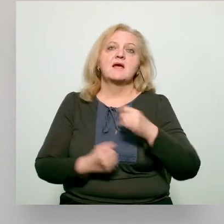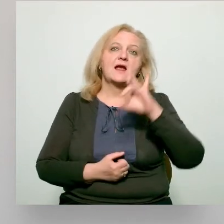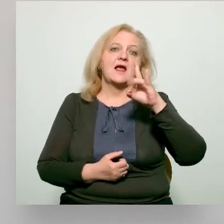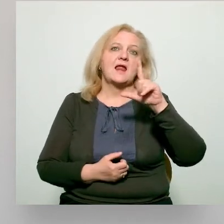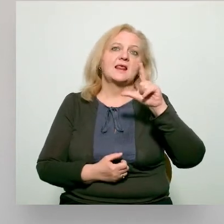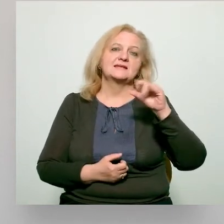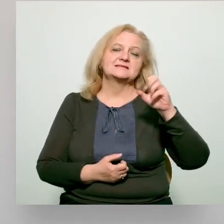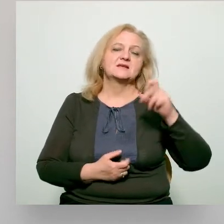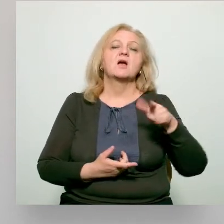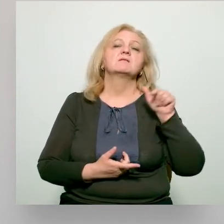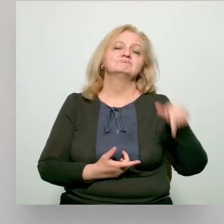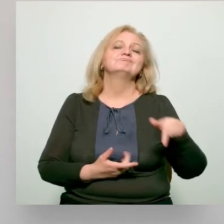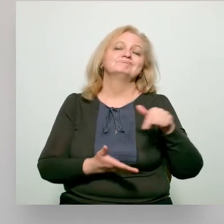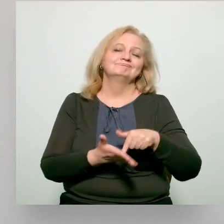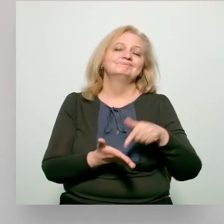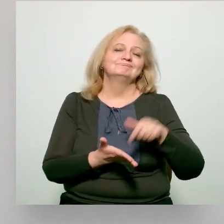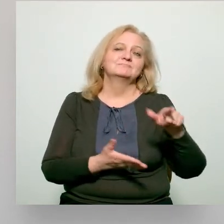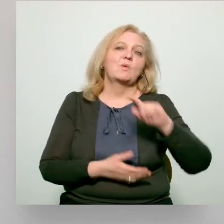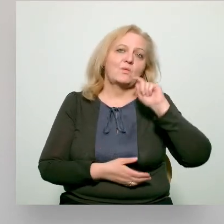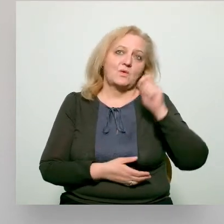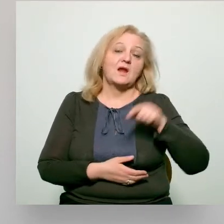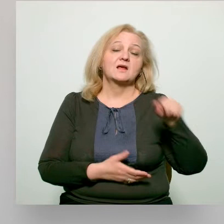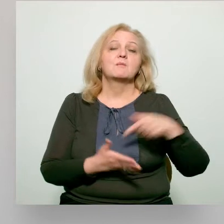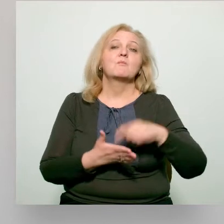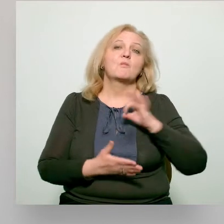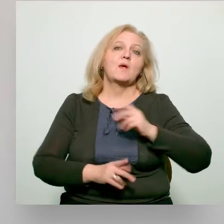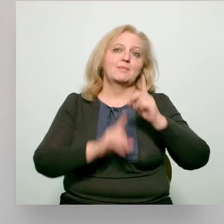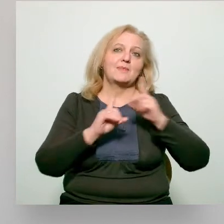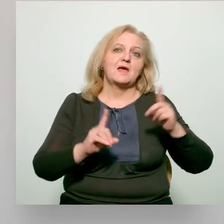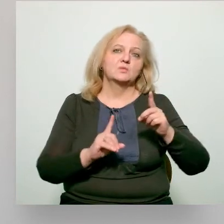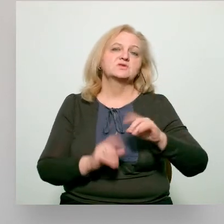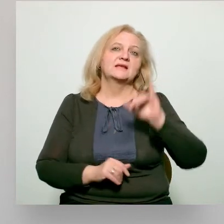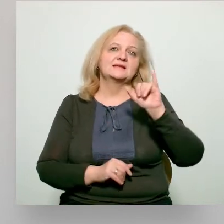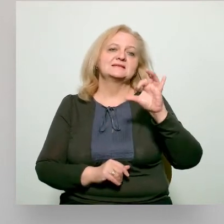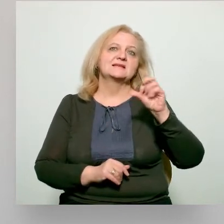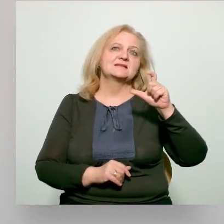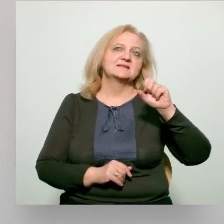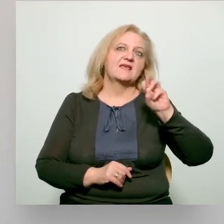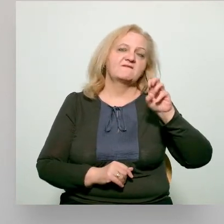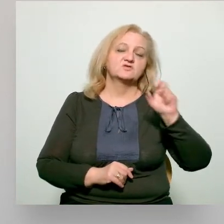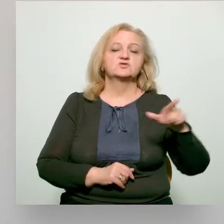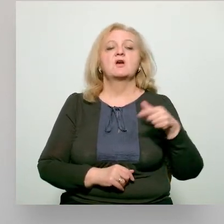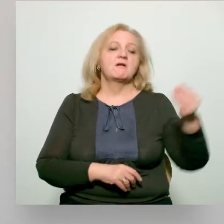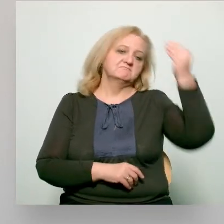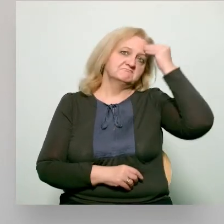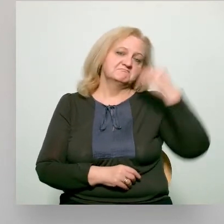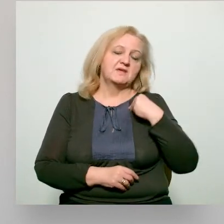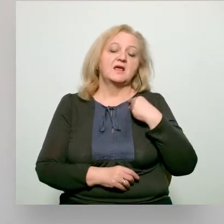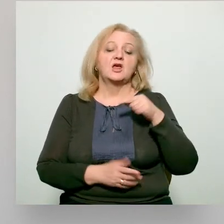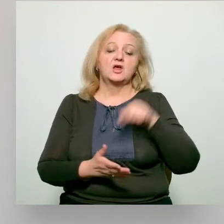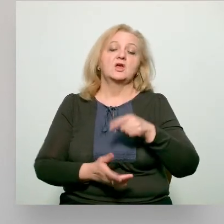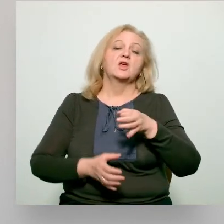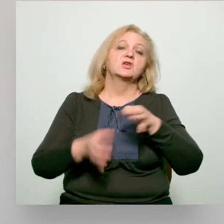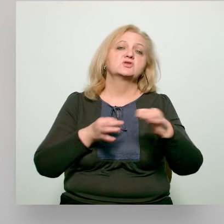Lwowa, Jarosław Isajewicz, często mówił do mnie: Andriju, historia jest po prostu